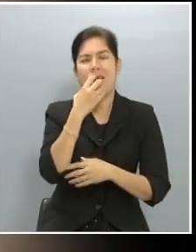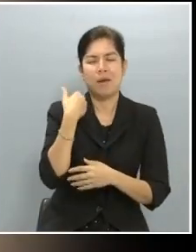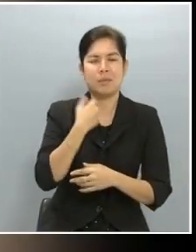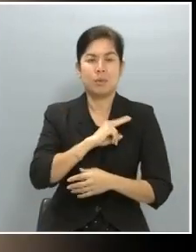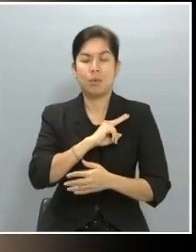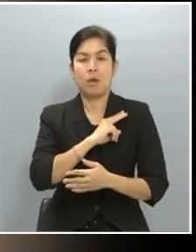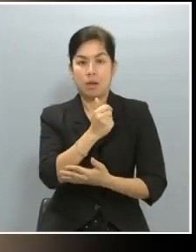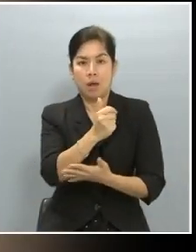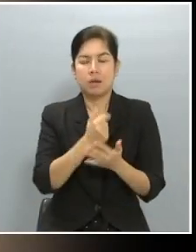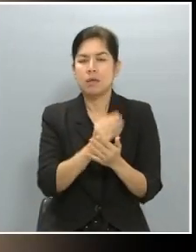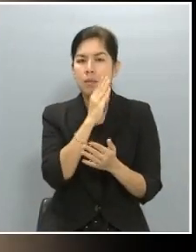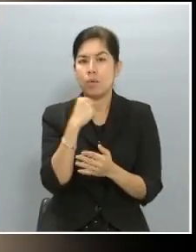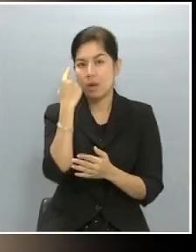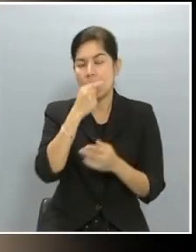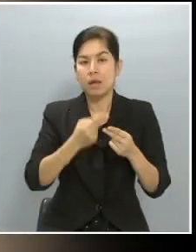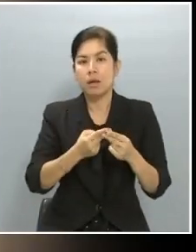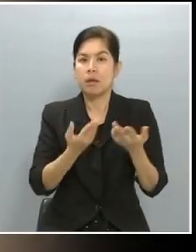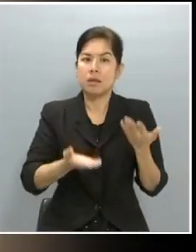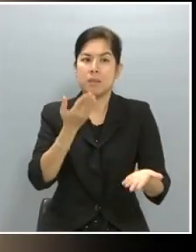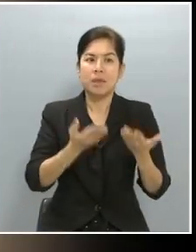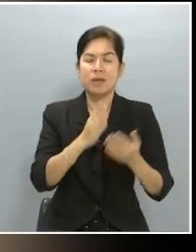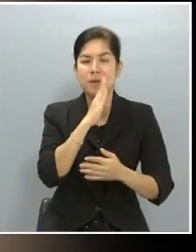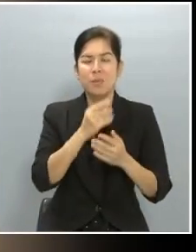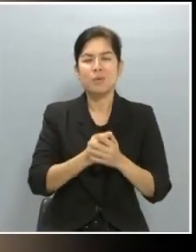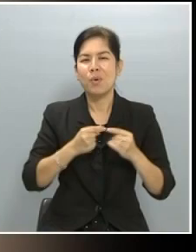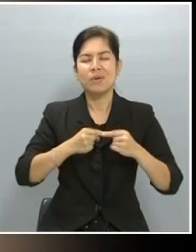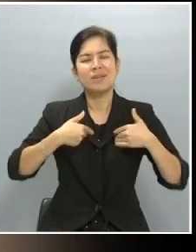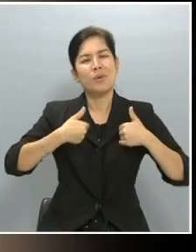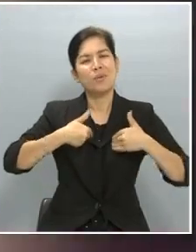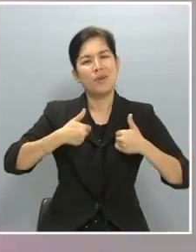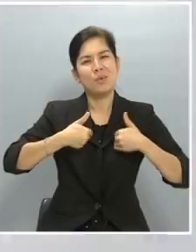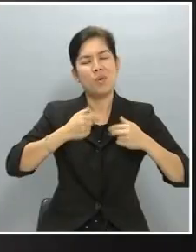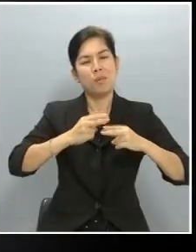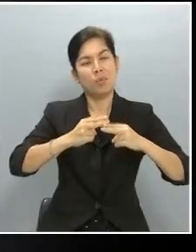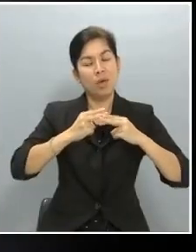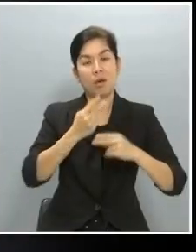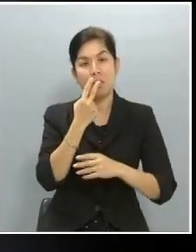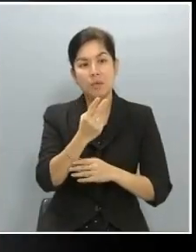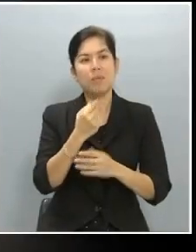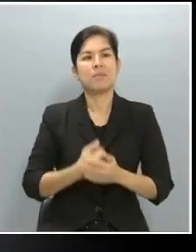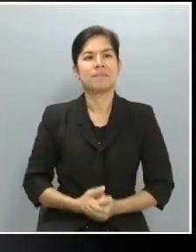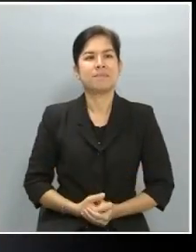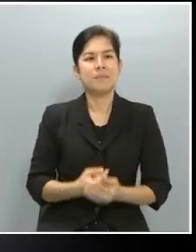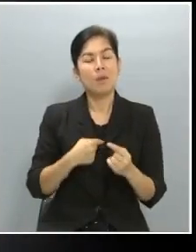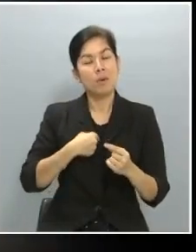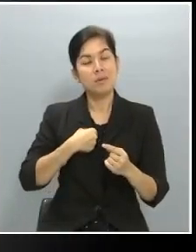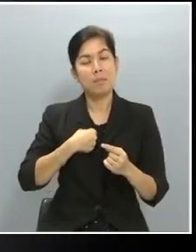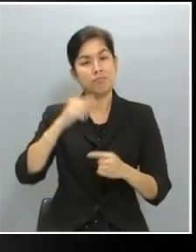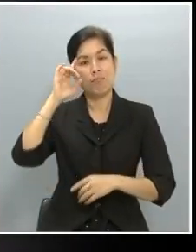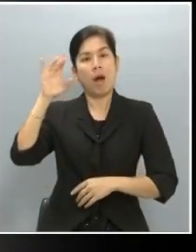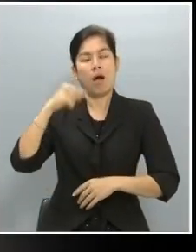เขาบอกถ้าใครก็ตามสามารถหัวเราะกับความทุเรศตัวเองได้เนี่ยคนคนนั้นจะมีความสุขมากนี่ฮะเต้นไปแล้วก็บอกว่าเออฉันบ้านะ